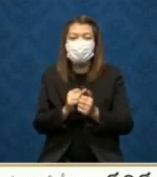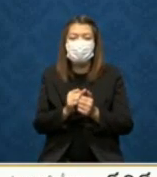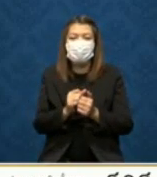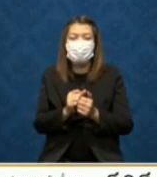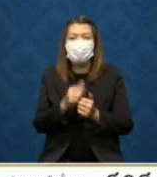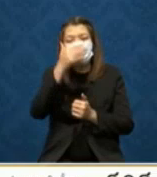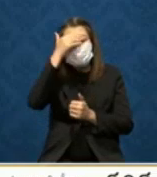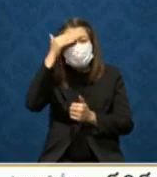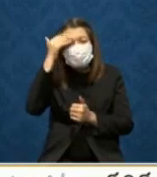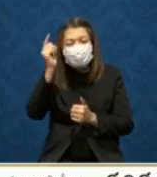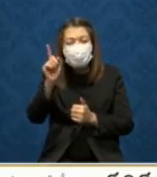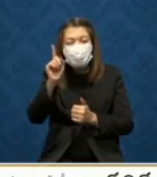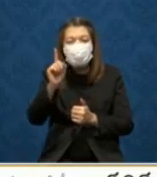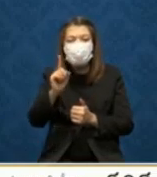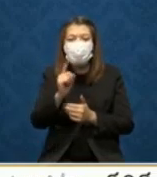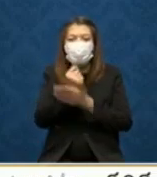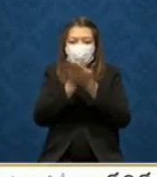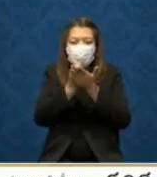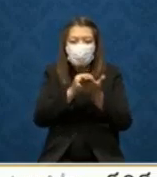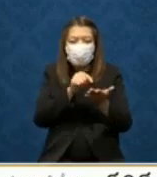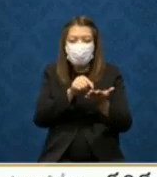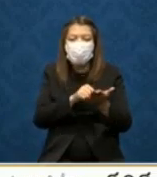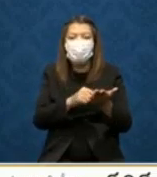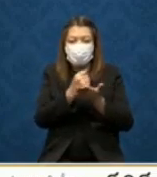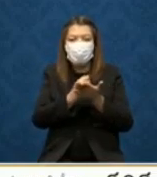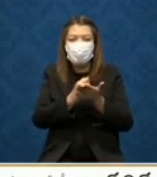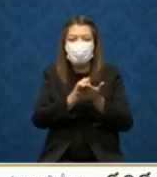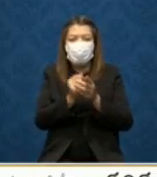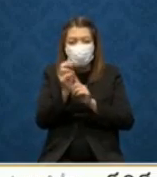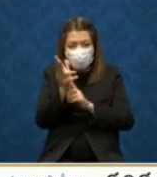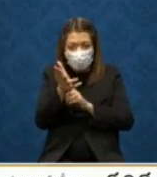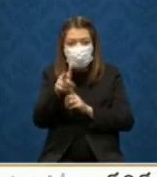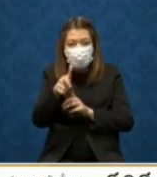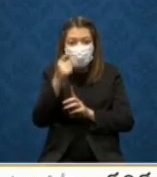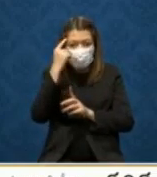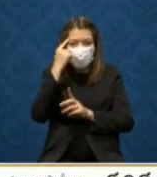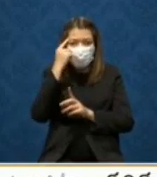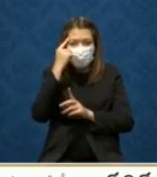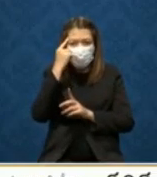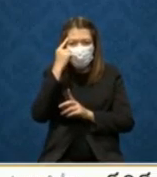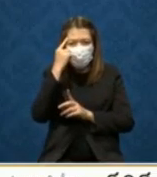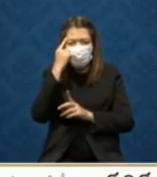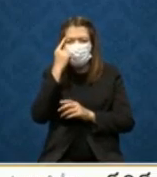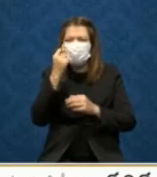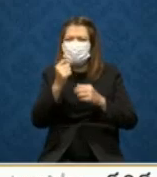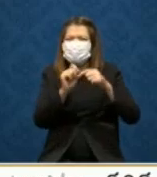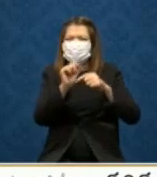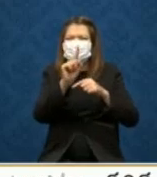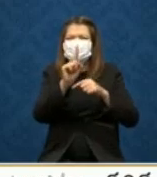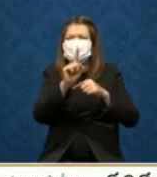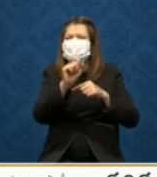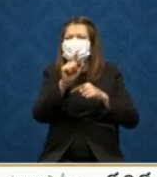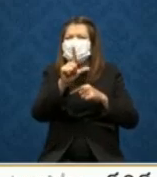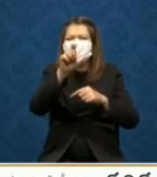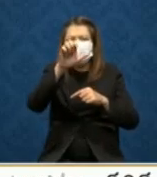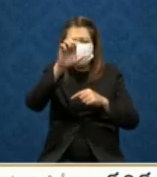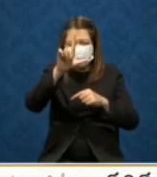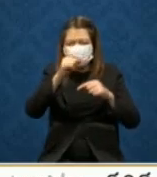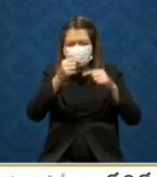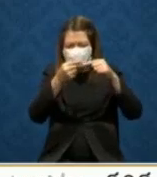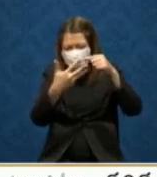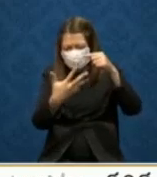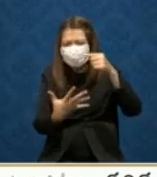เราลืมไปเลยว่าอบายมุขนี่หรือว่ายาเสพติดหรือว่ากัญชาพวกเนี้ยมันอยู่ในศีล 5นะครับผมถูกสอนถึงเป็น